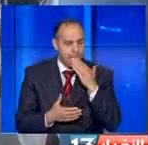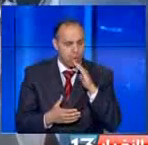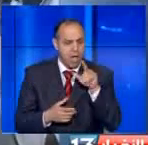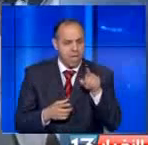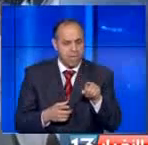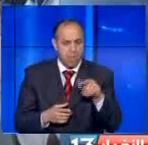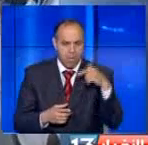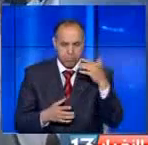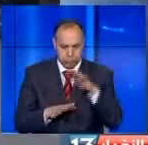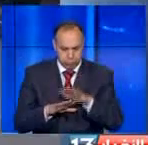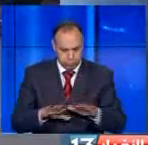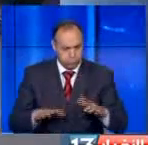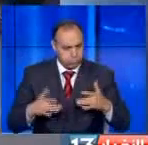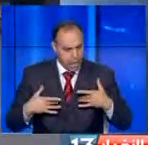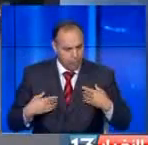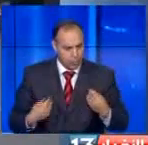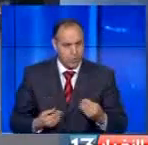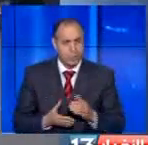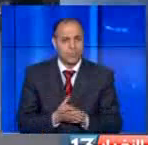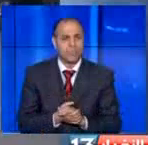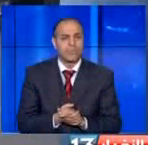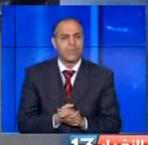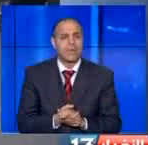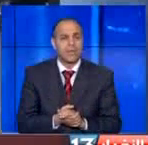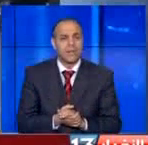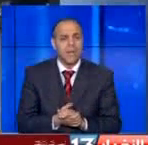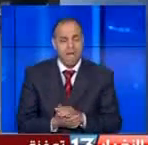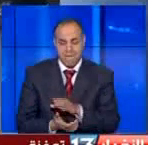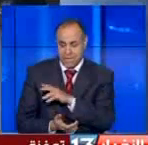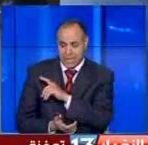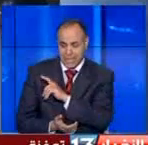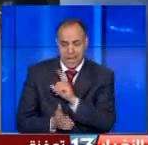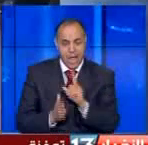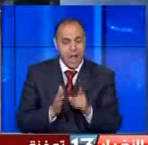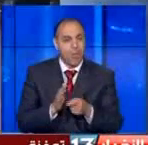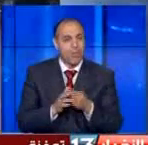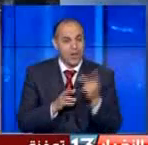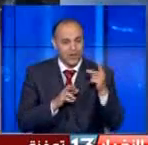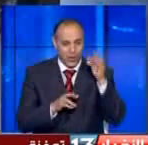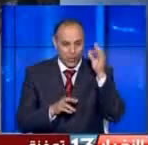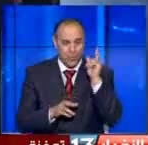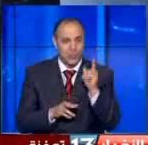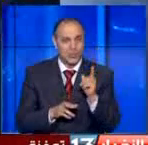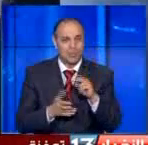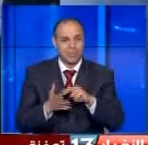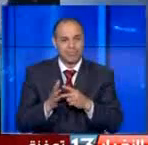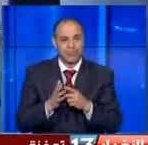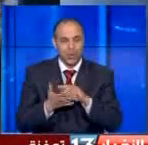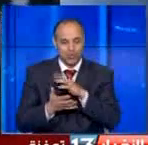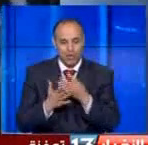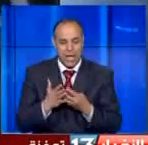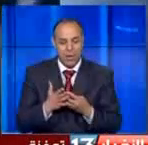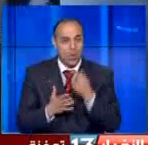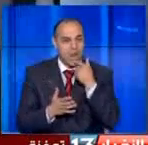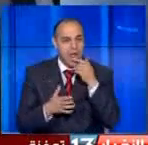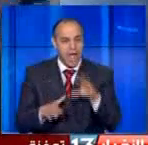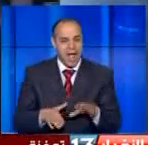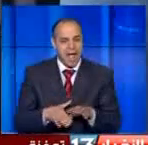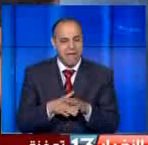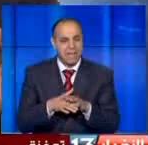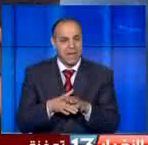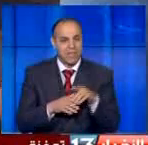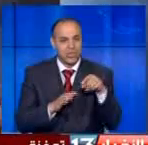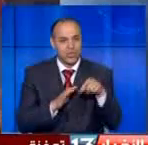ثم أمن واستقرار. الأصايل من فلسطين ولأول مرة بتونس بعروض فنية وشعرية في مهرجان